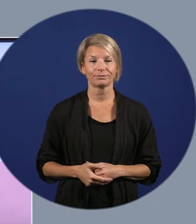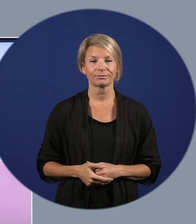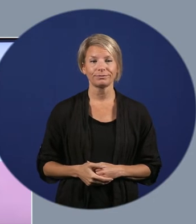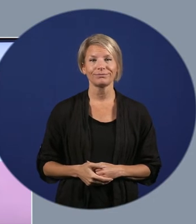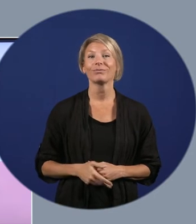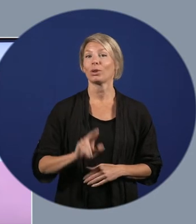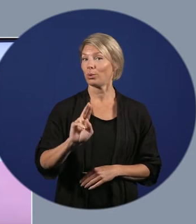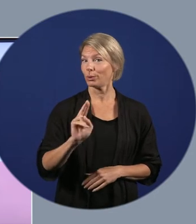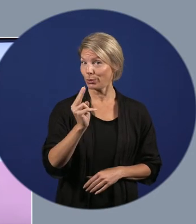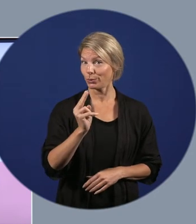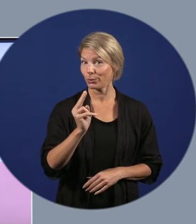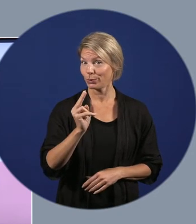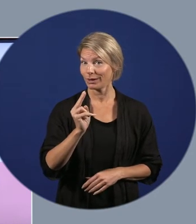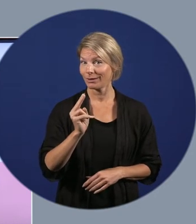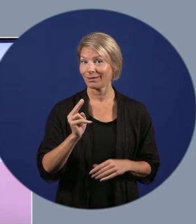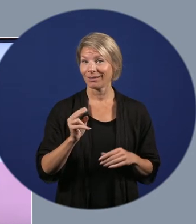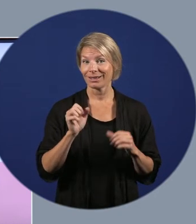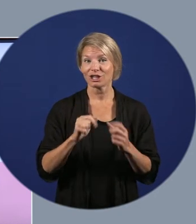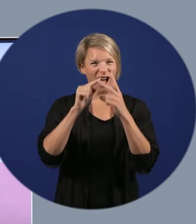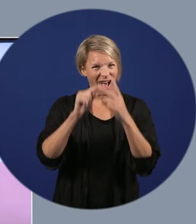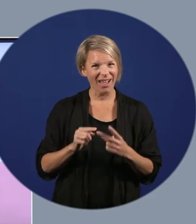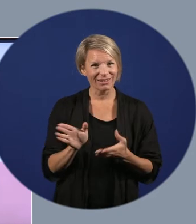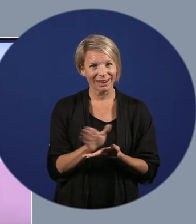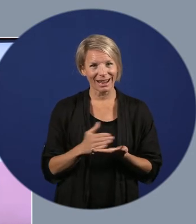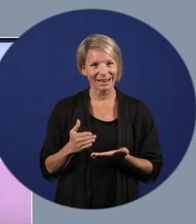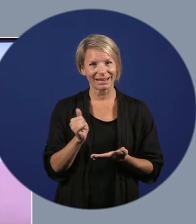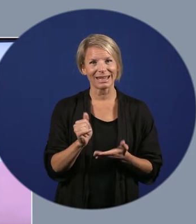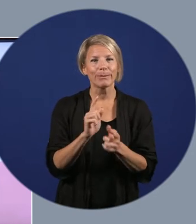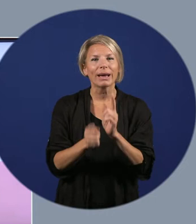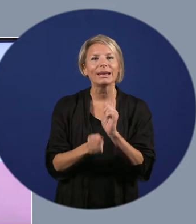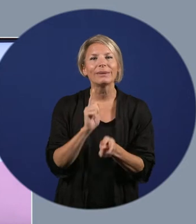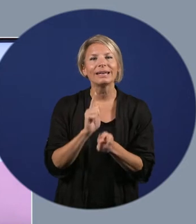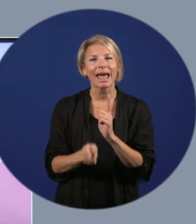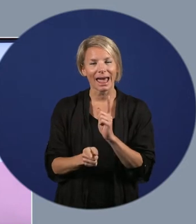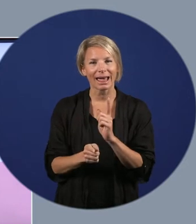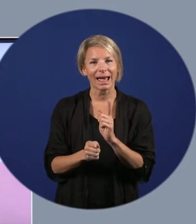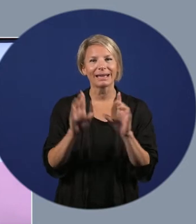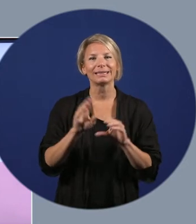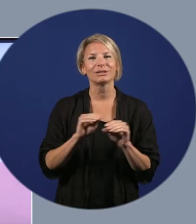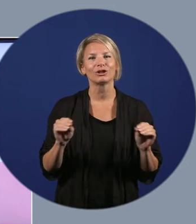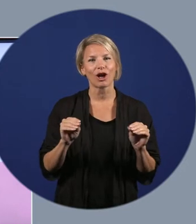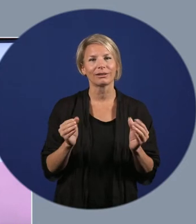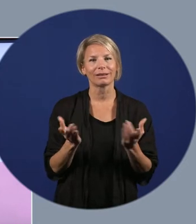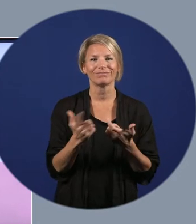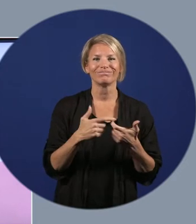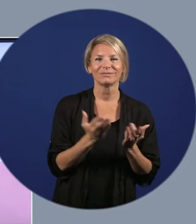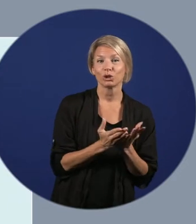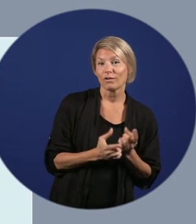Och nu är det faktiskt dags för den andra delen av det preliminära resultatet av